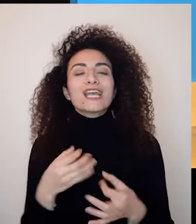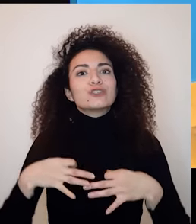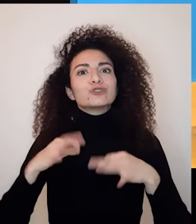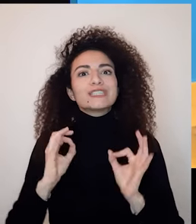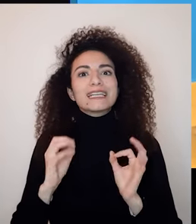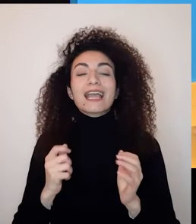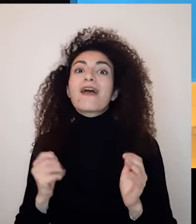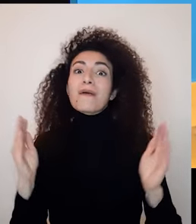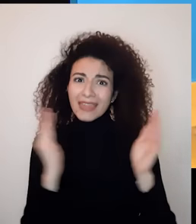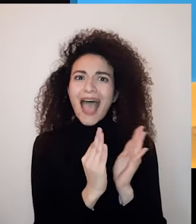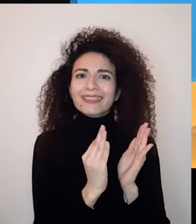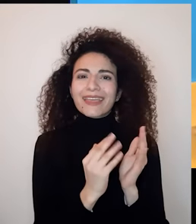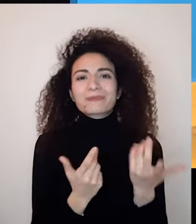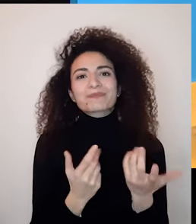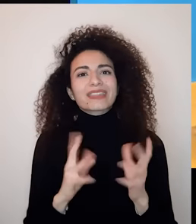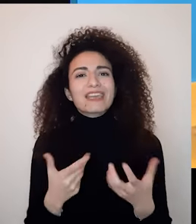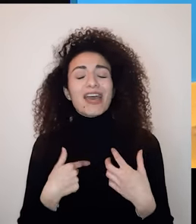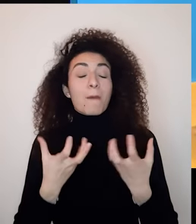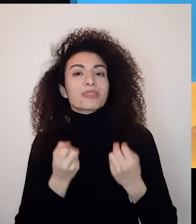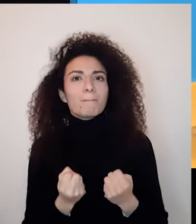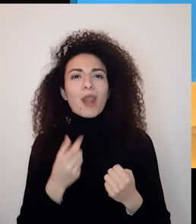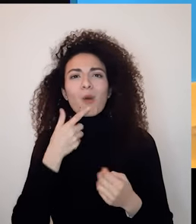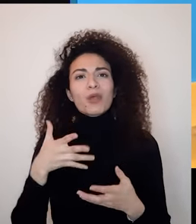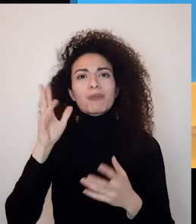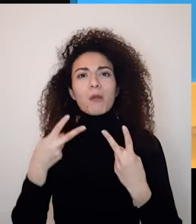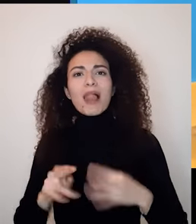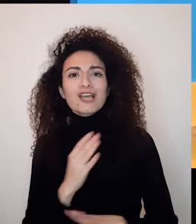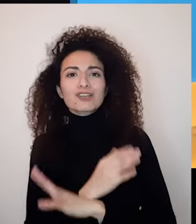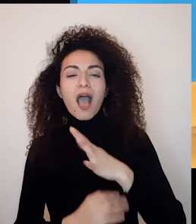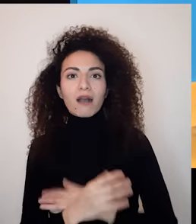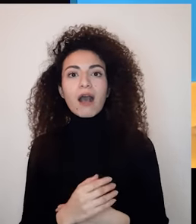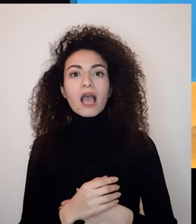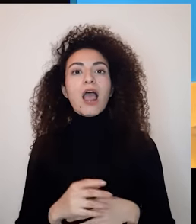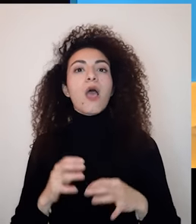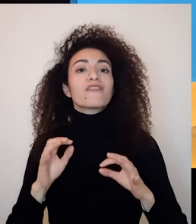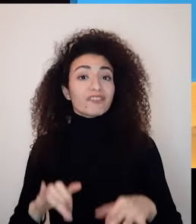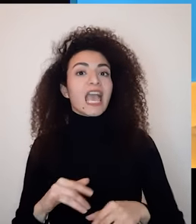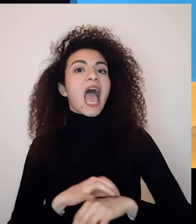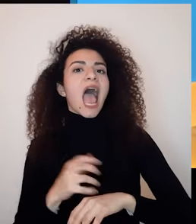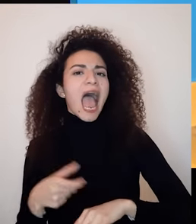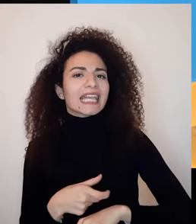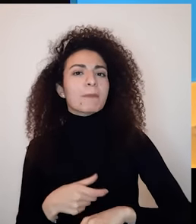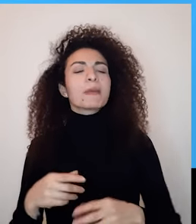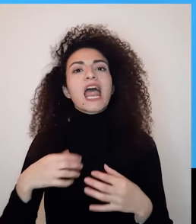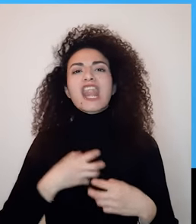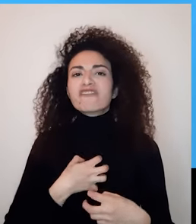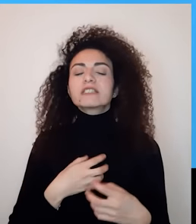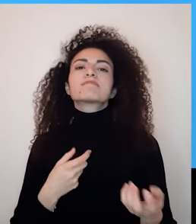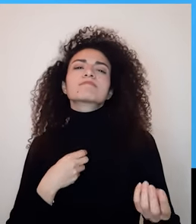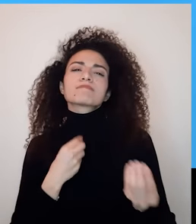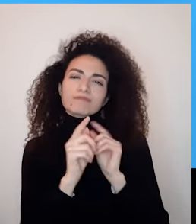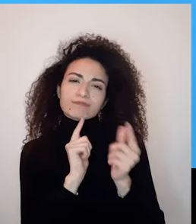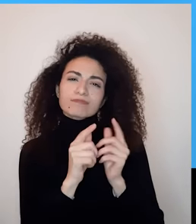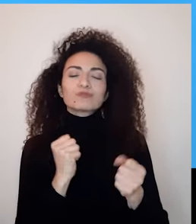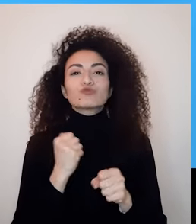وهون بشكل تقبل هوية المرأة الجديدة تحدي آخر قد يكون بحاجة لمرافقة طبية ونفسية حتى